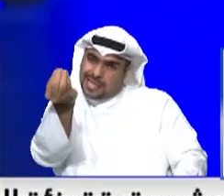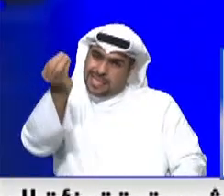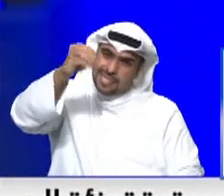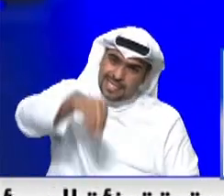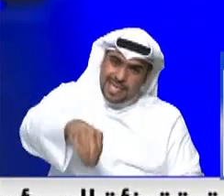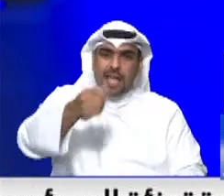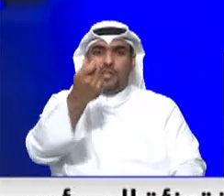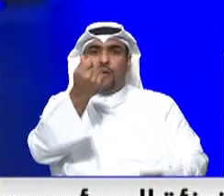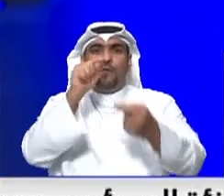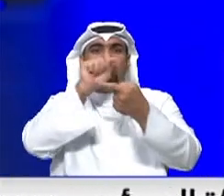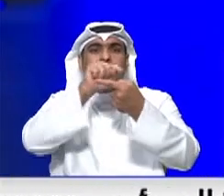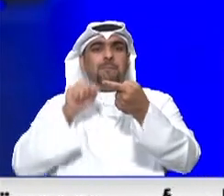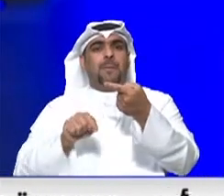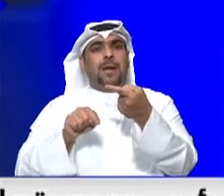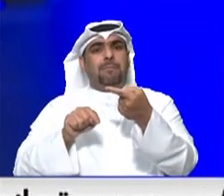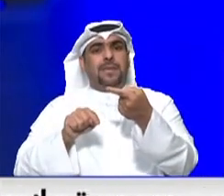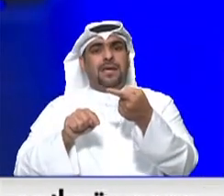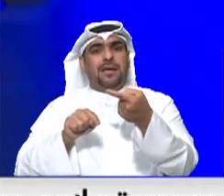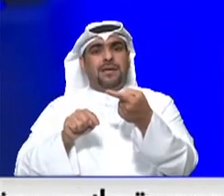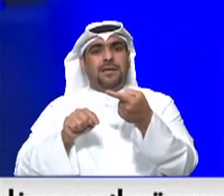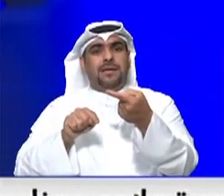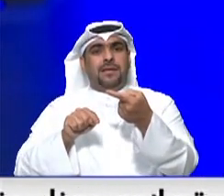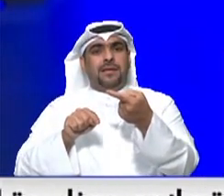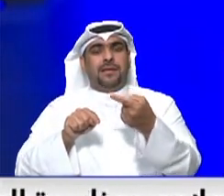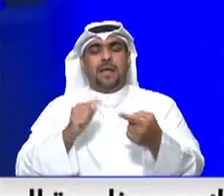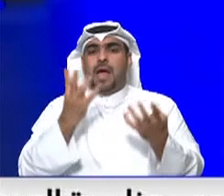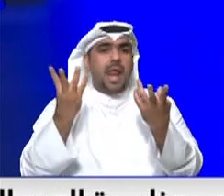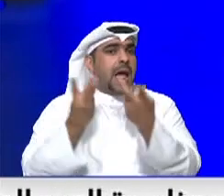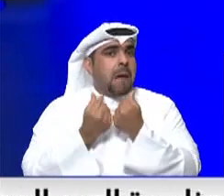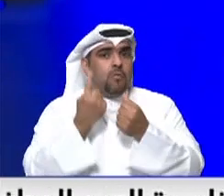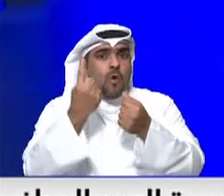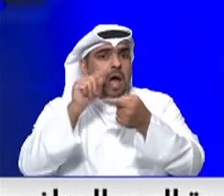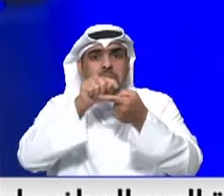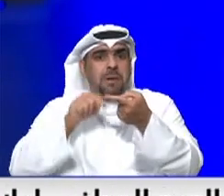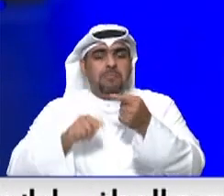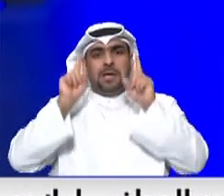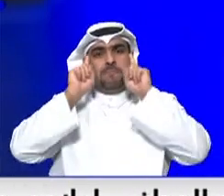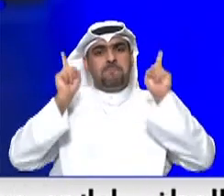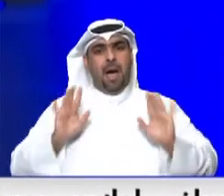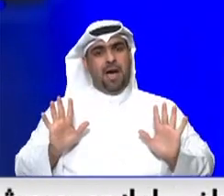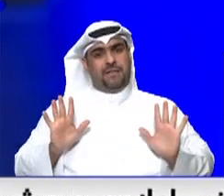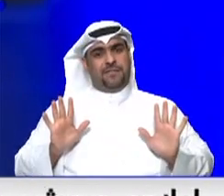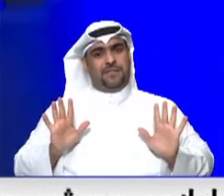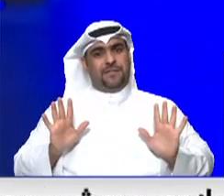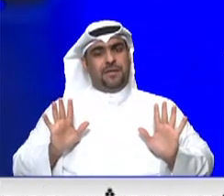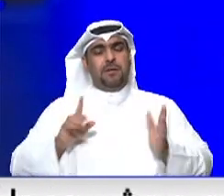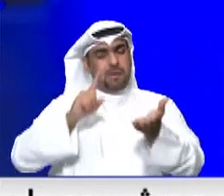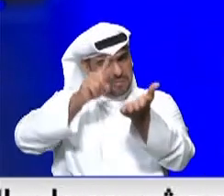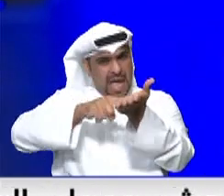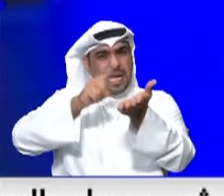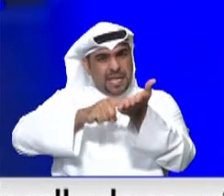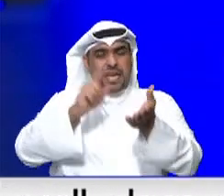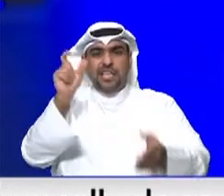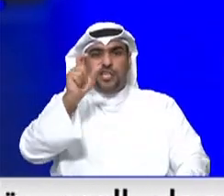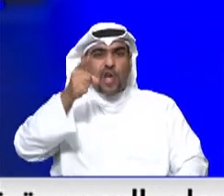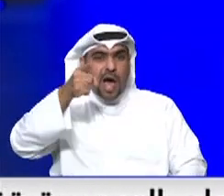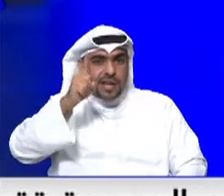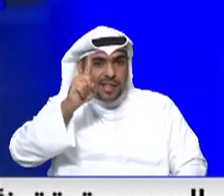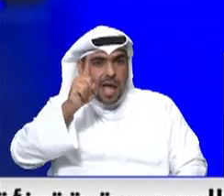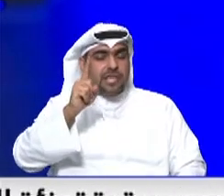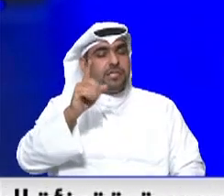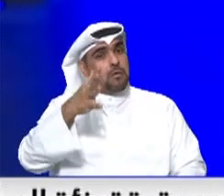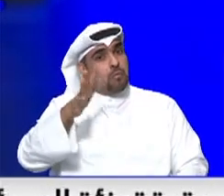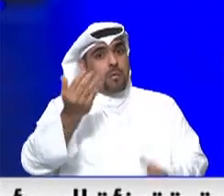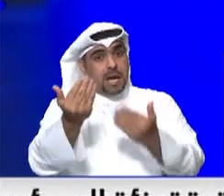الفائده طبعا لا يعرف كم نقطه لكن هذا امر مرشح جدا وهو مرتبط تماما بمساله